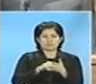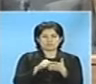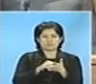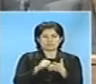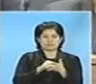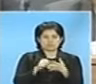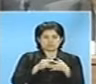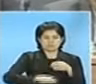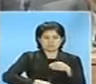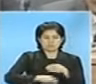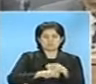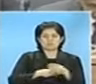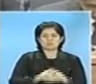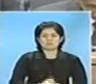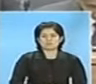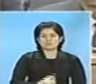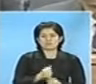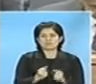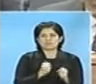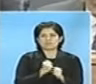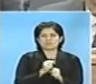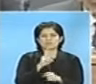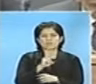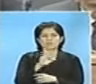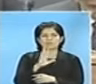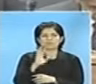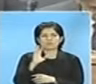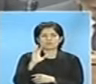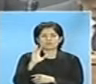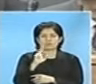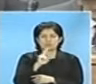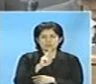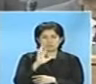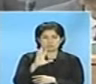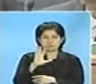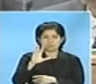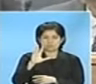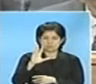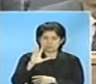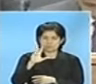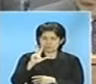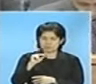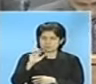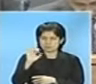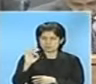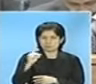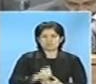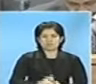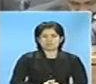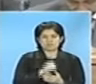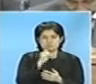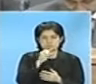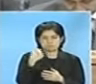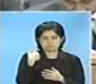เพิ่มเติมเมื่อปี2539ฉบับที่6กำหนดให้มีสสลเกิด